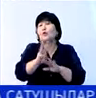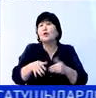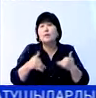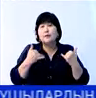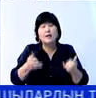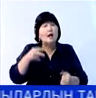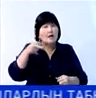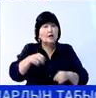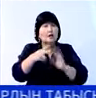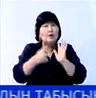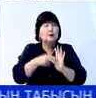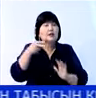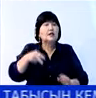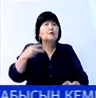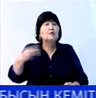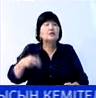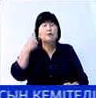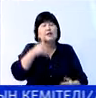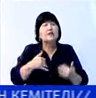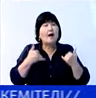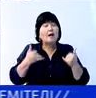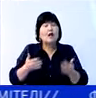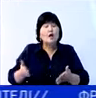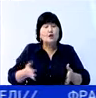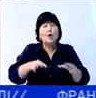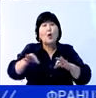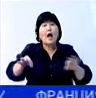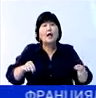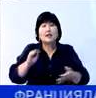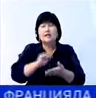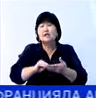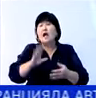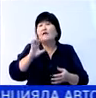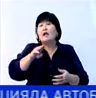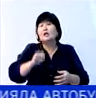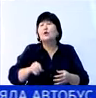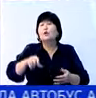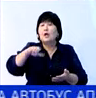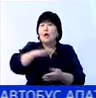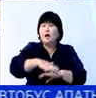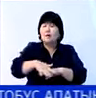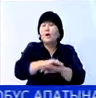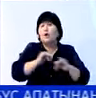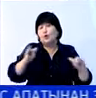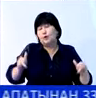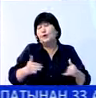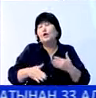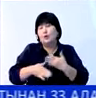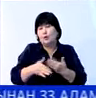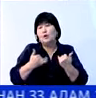Және 2018-2020 жылдарға арналған жол картасы жасалып, волонтерлар әлеуетін арттыруға, қолдауға жағдай жасалуда.